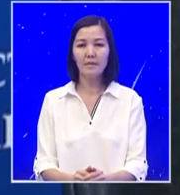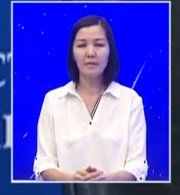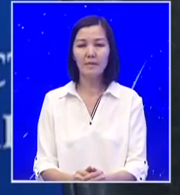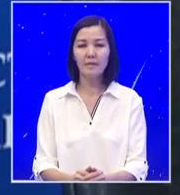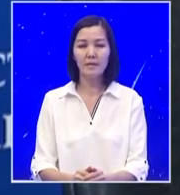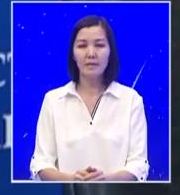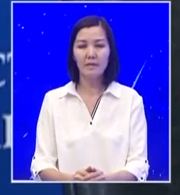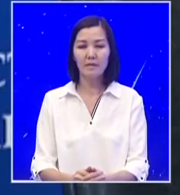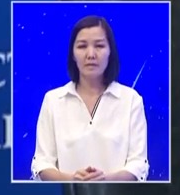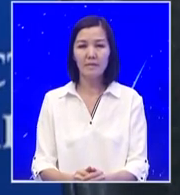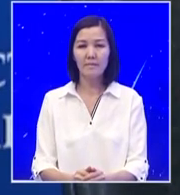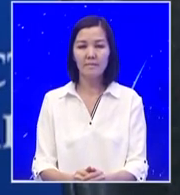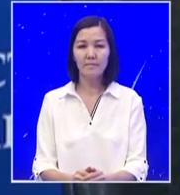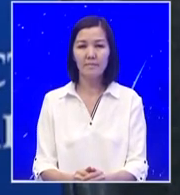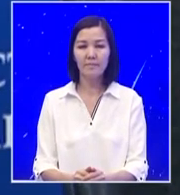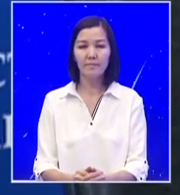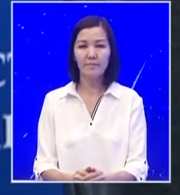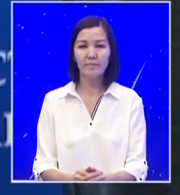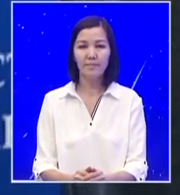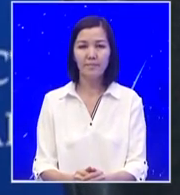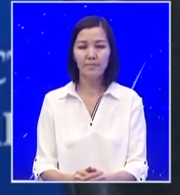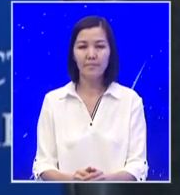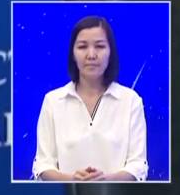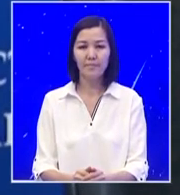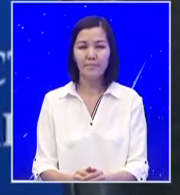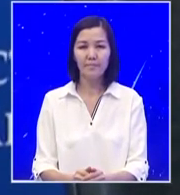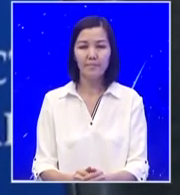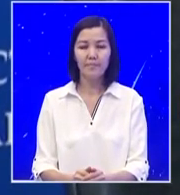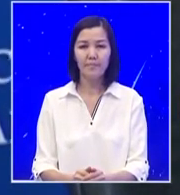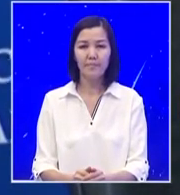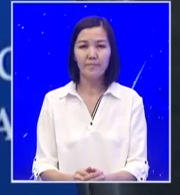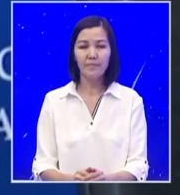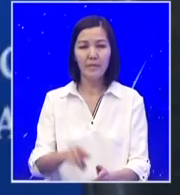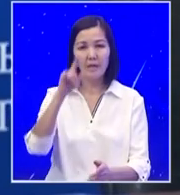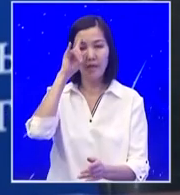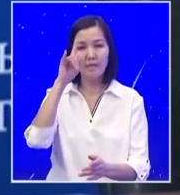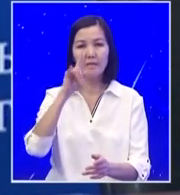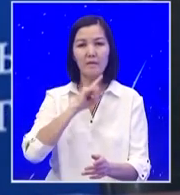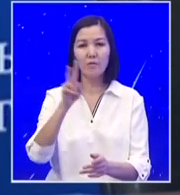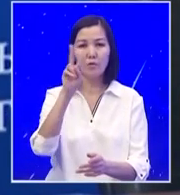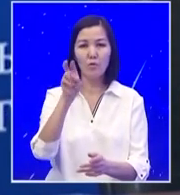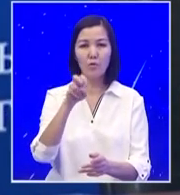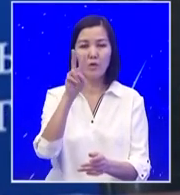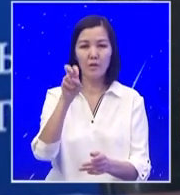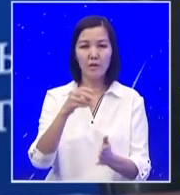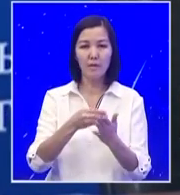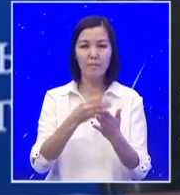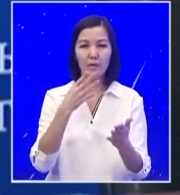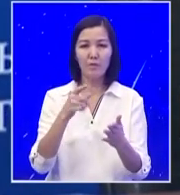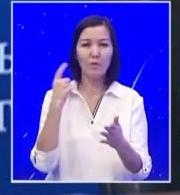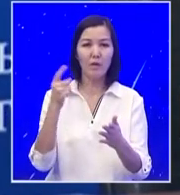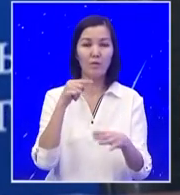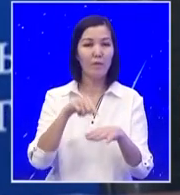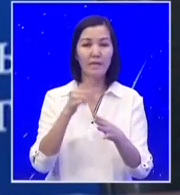вот вы сейчас поднимаете вопрос, прошлые годы. Елімізде доллар бағамының өсуі экономикамызға әсер